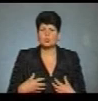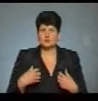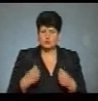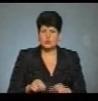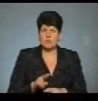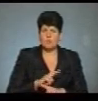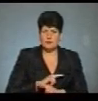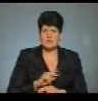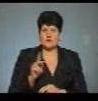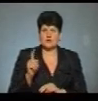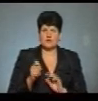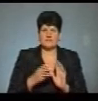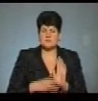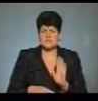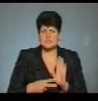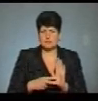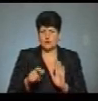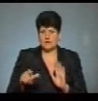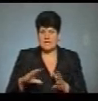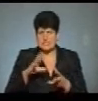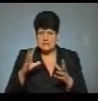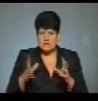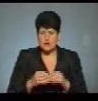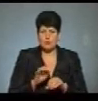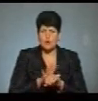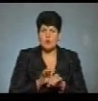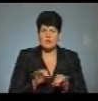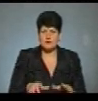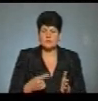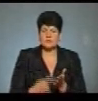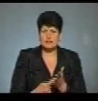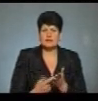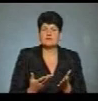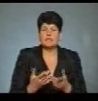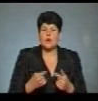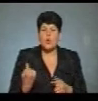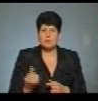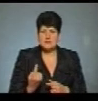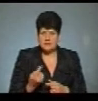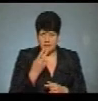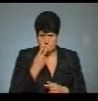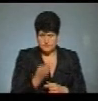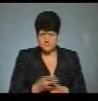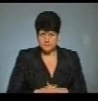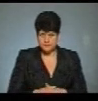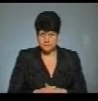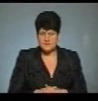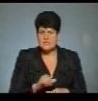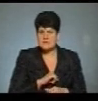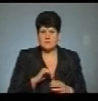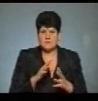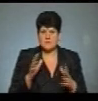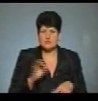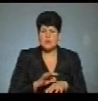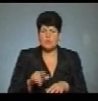померли 187 людей. Загалом коронавірус лабораторно підтвердили в таких областях. Їх ви бачите на екрані. Найбільше хворих